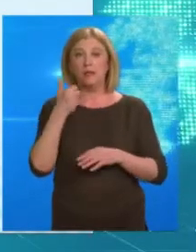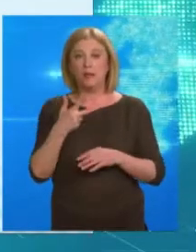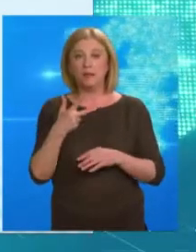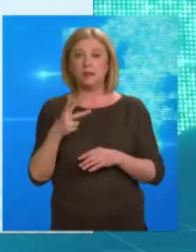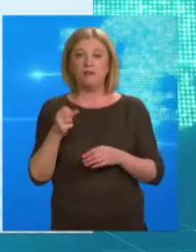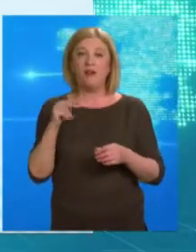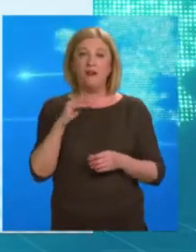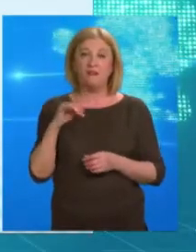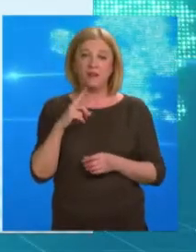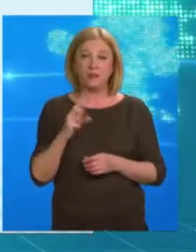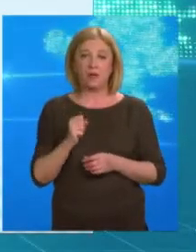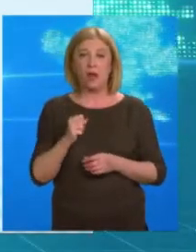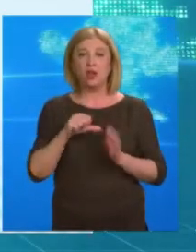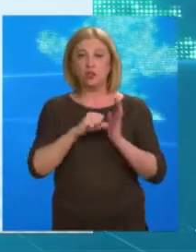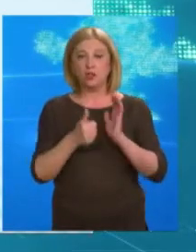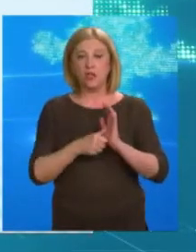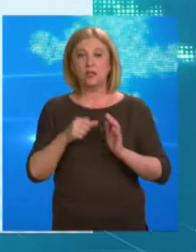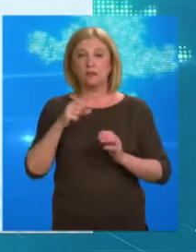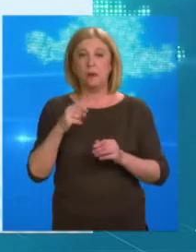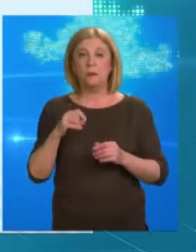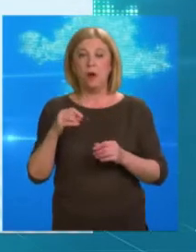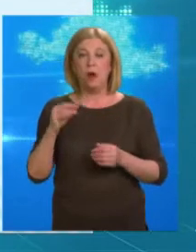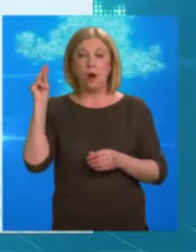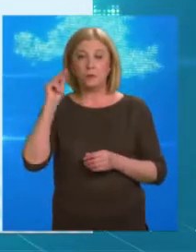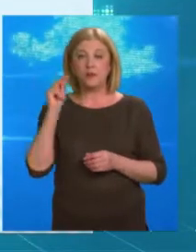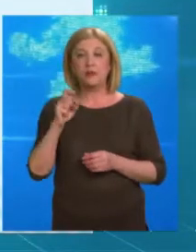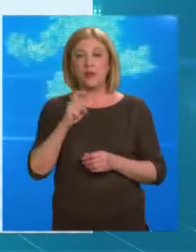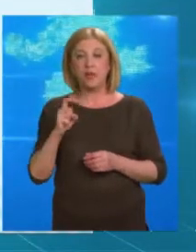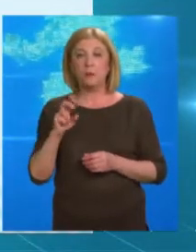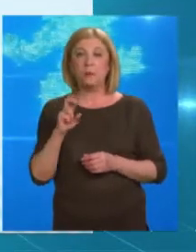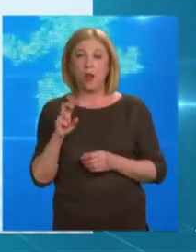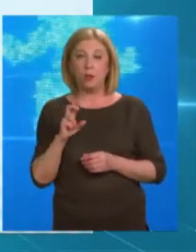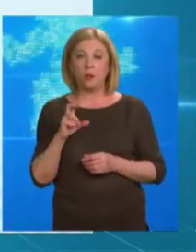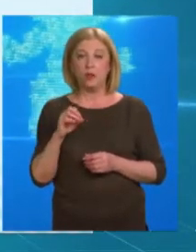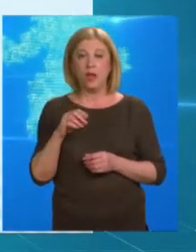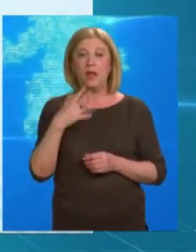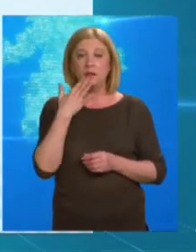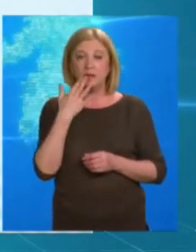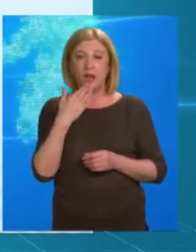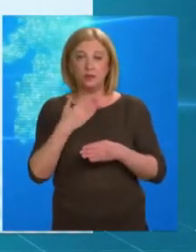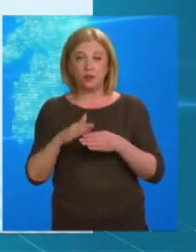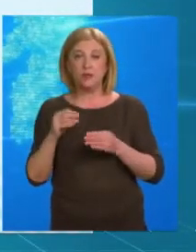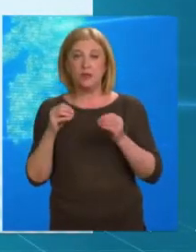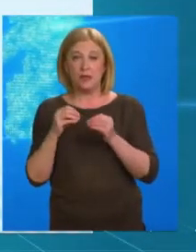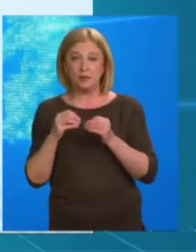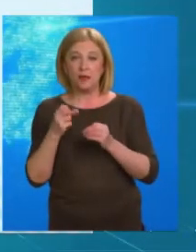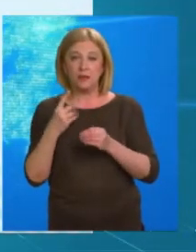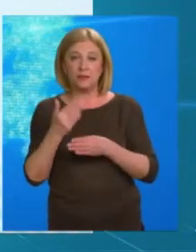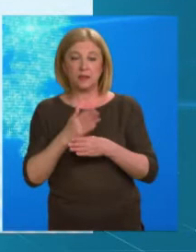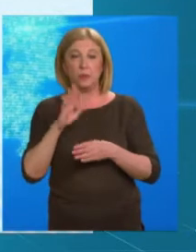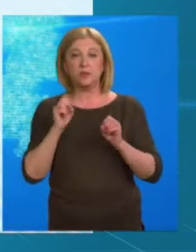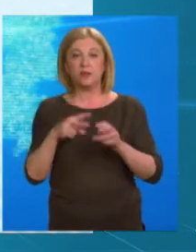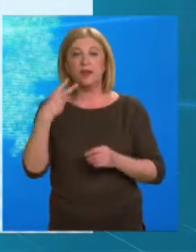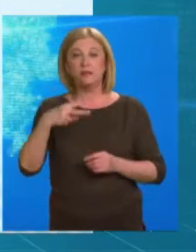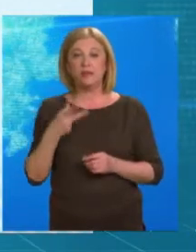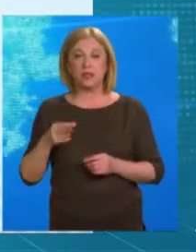физике. 16 июля пройдет госэкзамен по обществознанию и химии. Биологию и письменную часть иностранного языка 11-классники будут сдавать 20